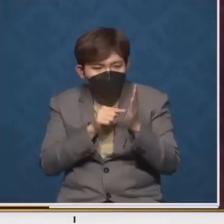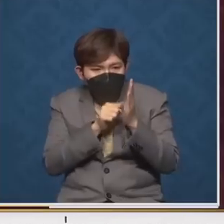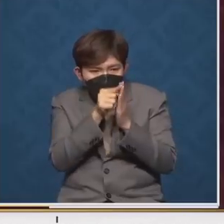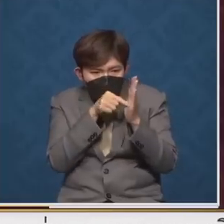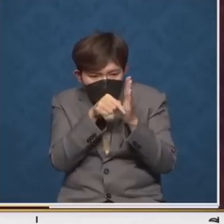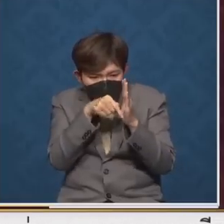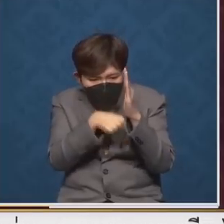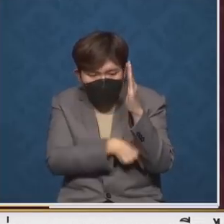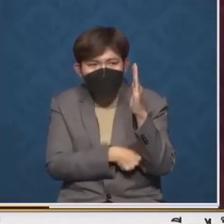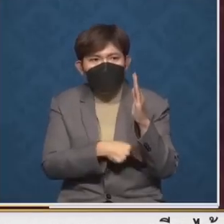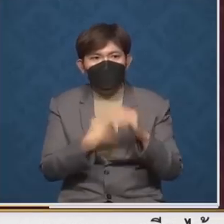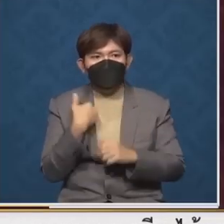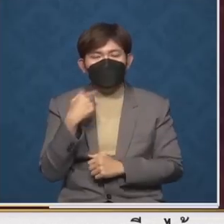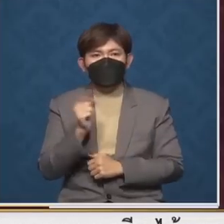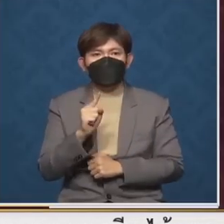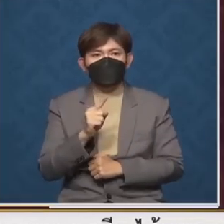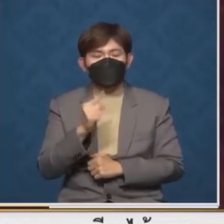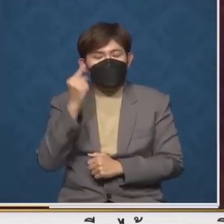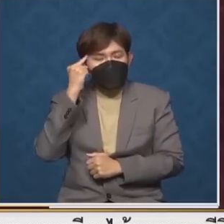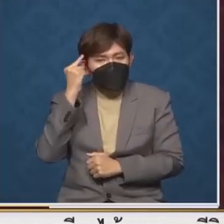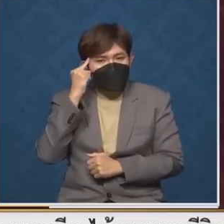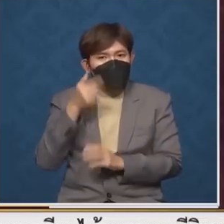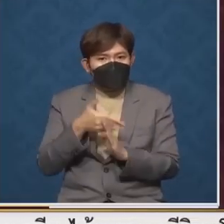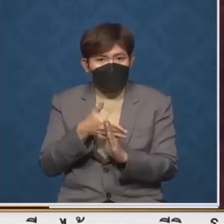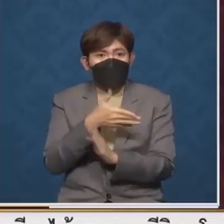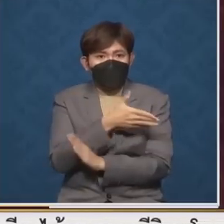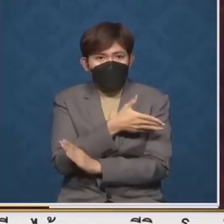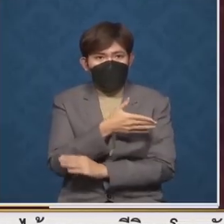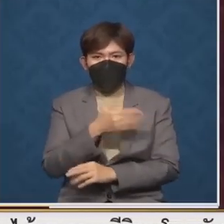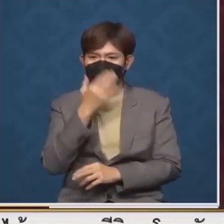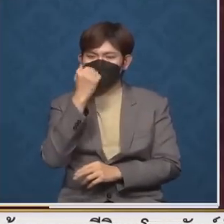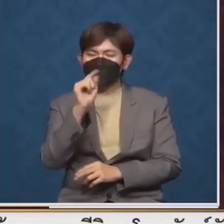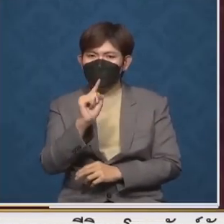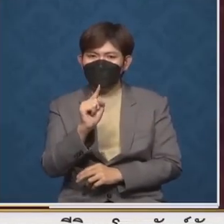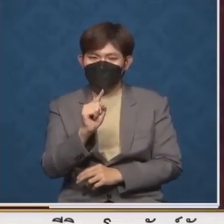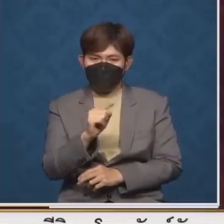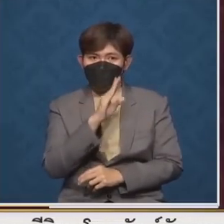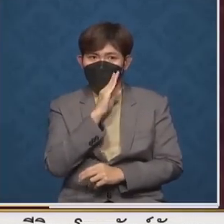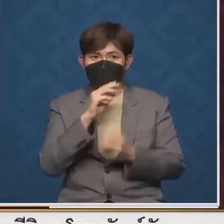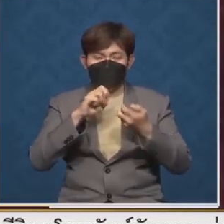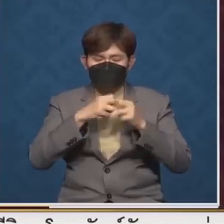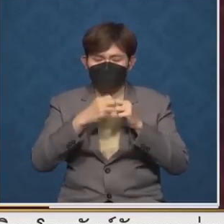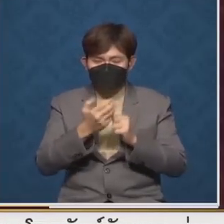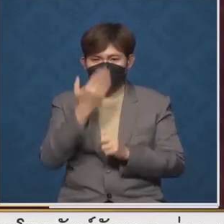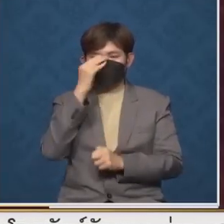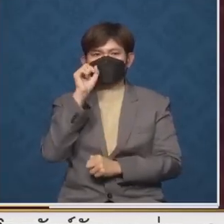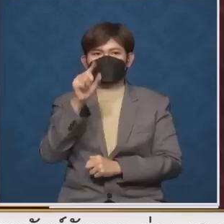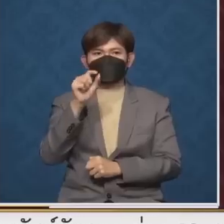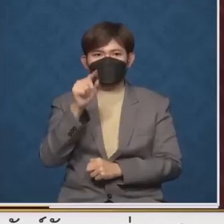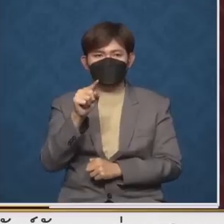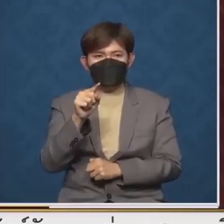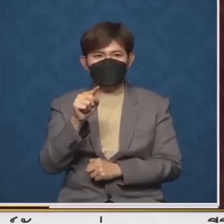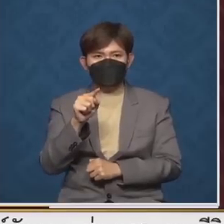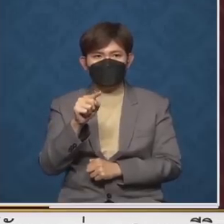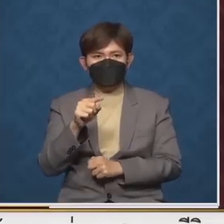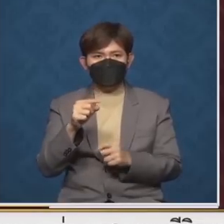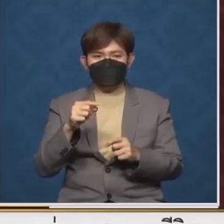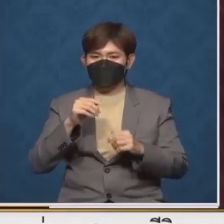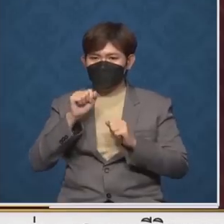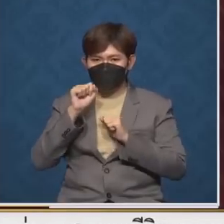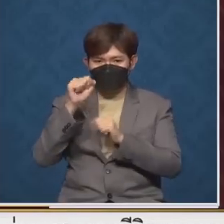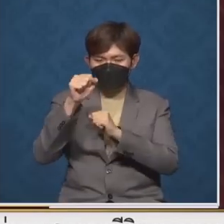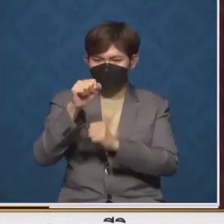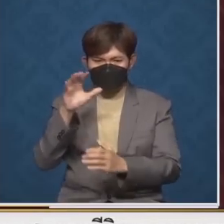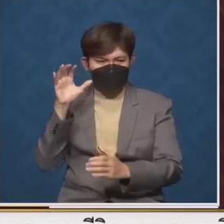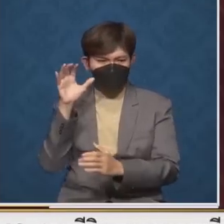แน่นเอียดไปหมดเพราะเขารู้วันที่รวงหน้า ทำไมถ้าเหตุการณมัฉุกเฉินแล้ฉุกระหูกนี้ ท่านทำไมไมประกาศแล้ม